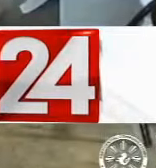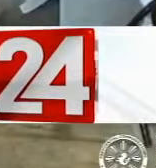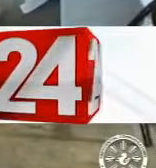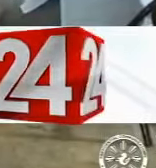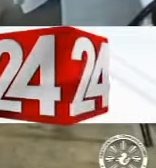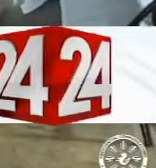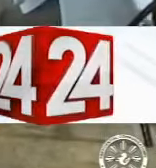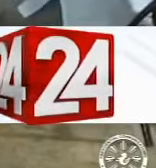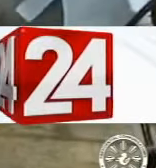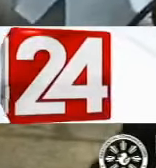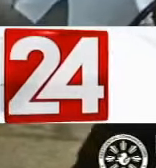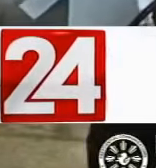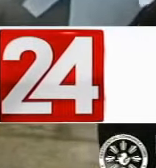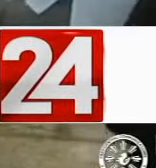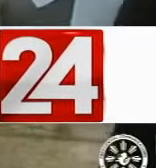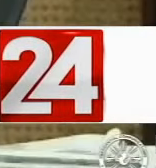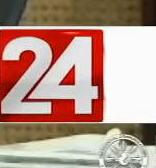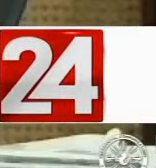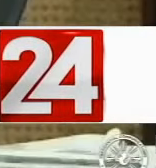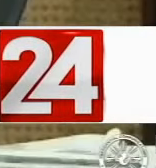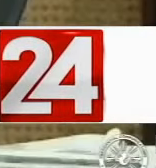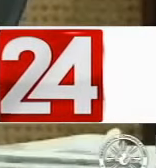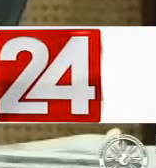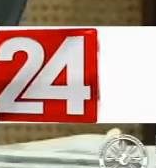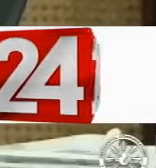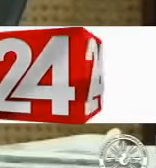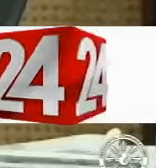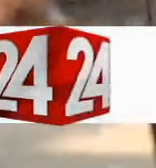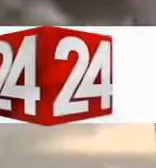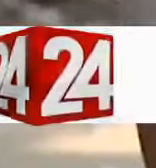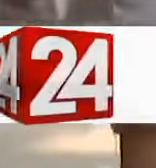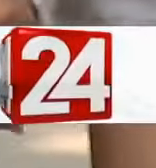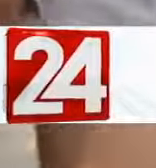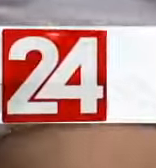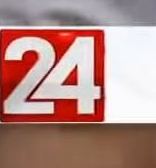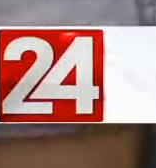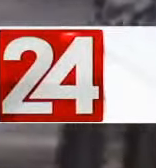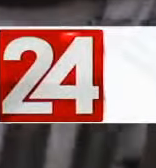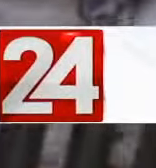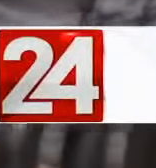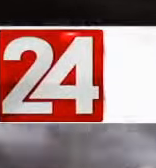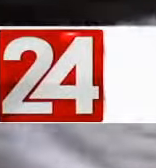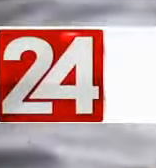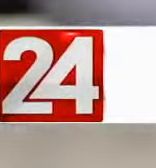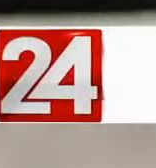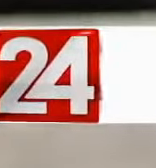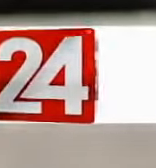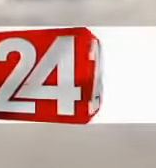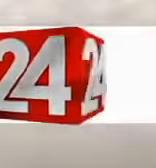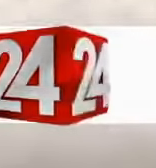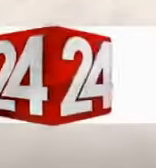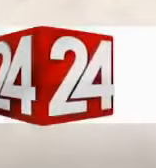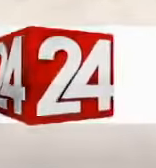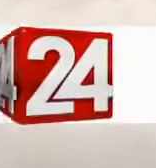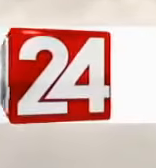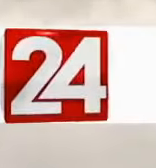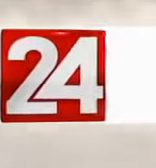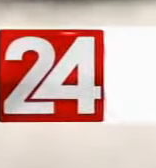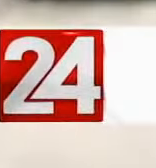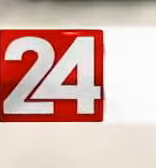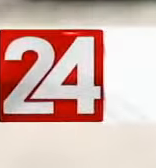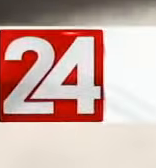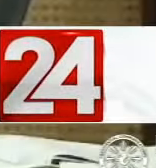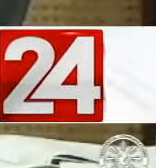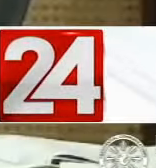Pangulong Duterte, inatasan ang mga opisyal ng barangay hulihin ang mga hindi bakunadong lalabas